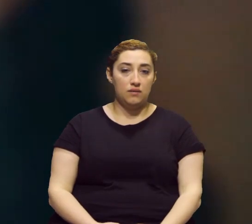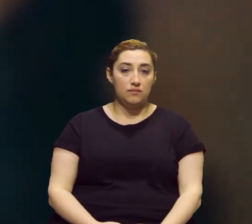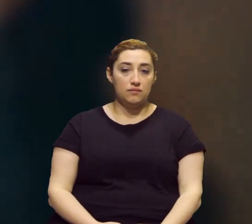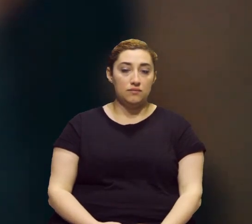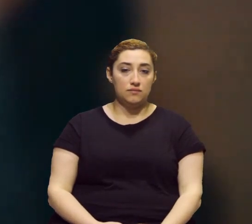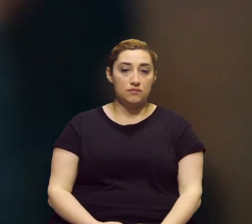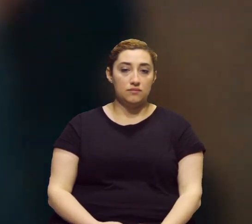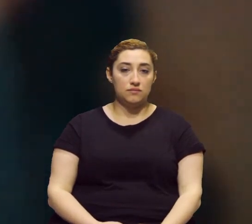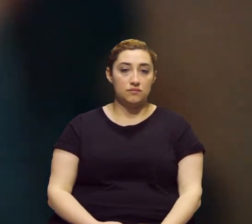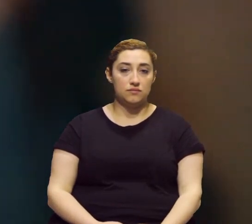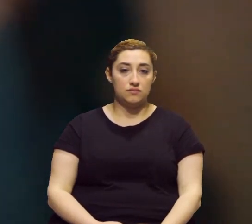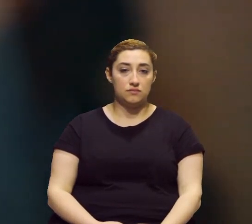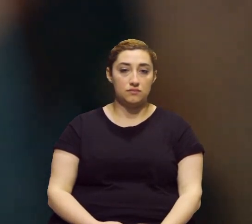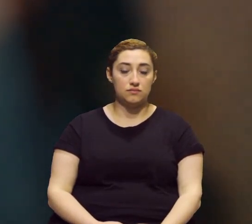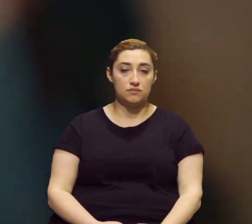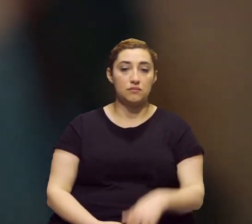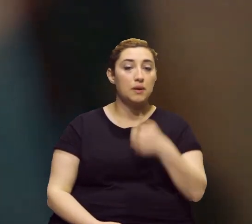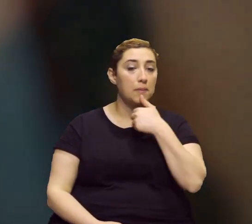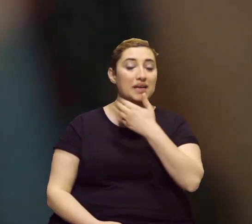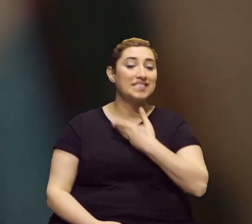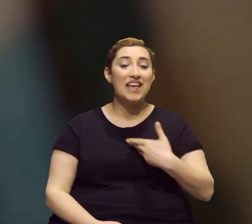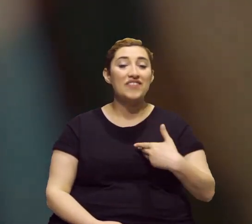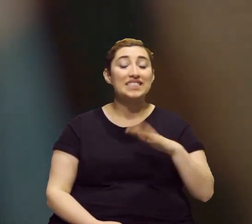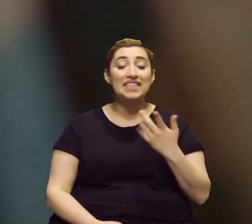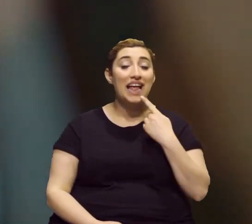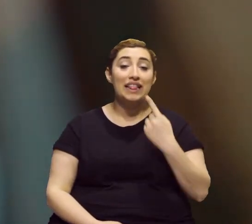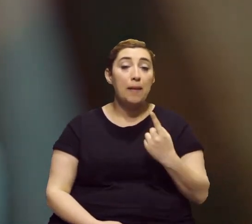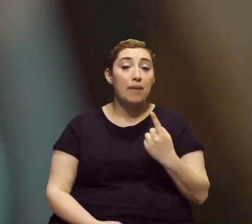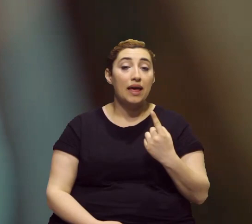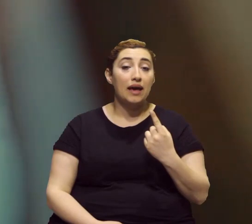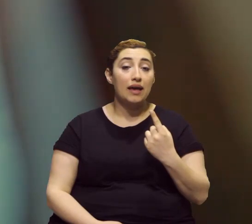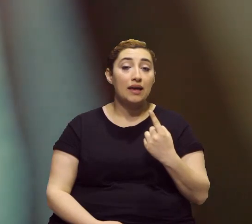Yüce Efendi kederle bakıyor. Baba sevgisi nedir ki?